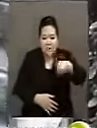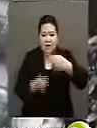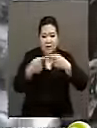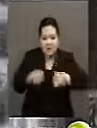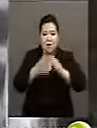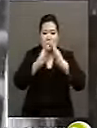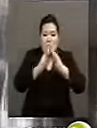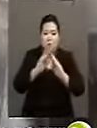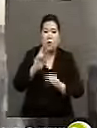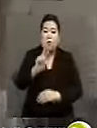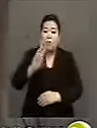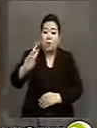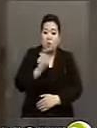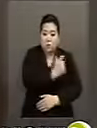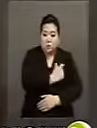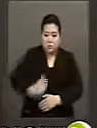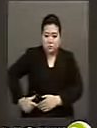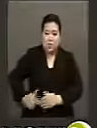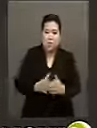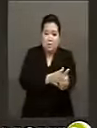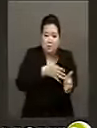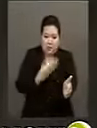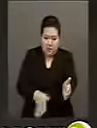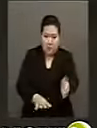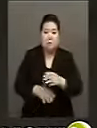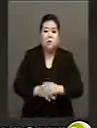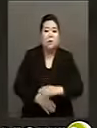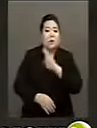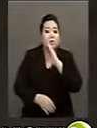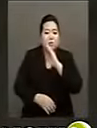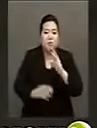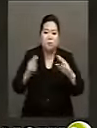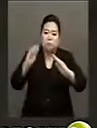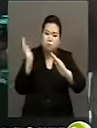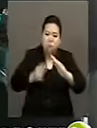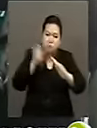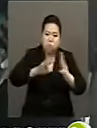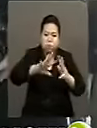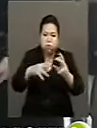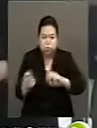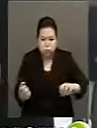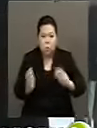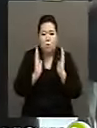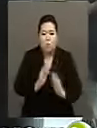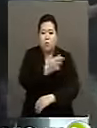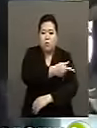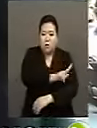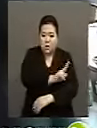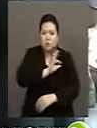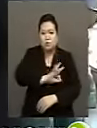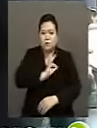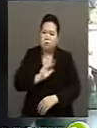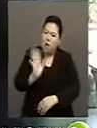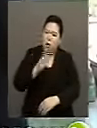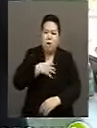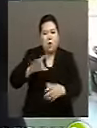มัยรัชกาลที่6แล้วนะถ้าเกิดไปทุบจริงๆเนี่ยอาจจะกระทบกระเทือนต่อความรู้สึกของคนภูเก็ตเขาด้วย คือคุณหมอโส